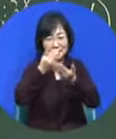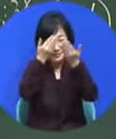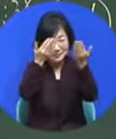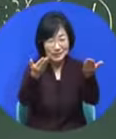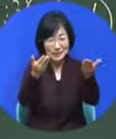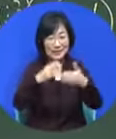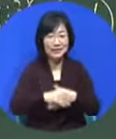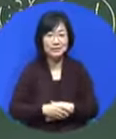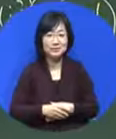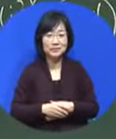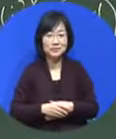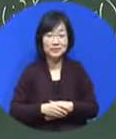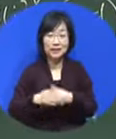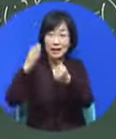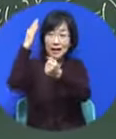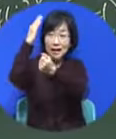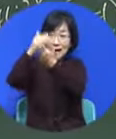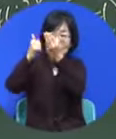축복합니다